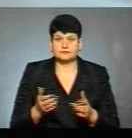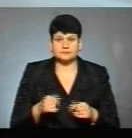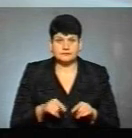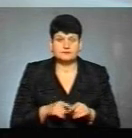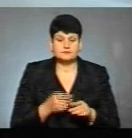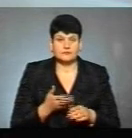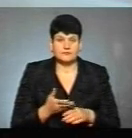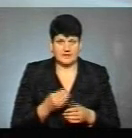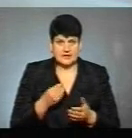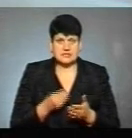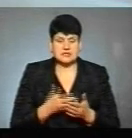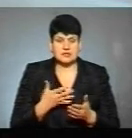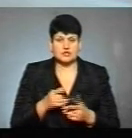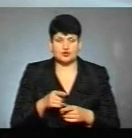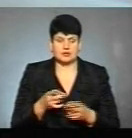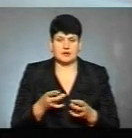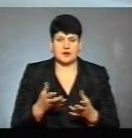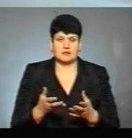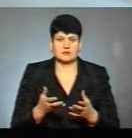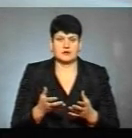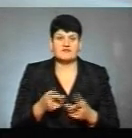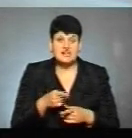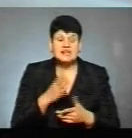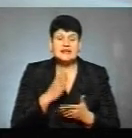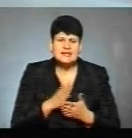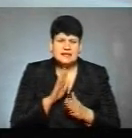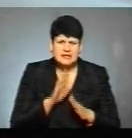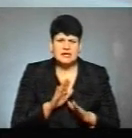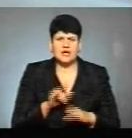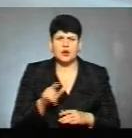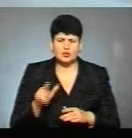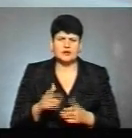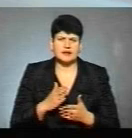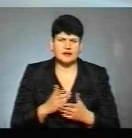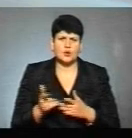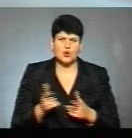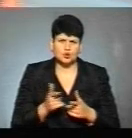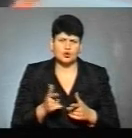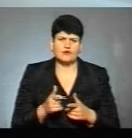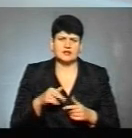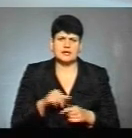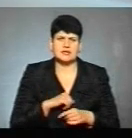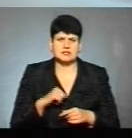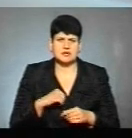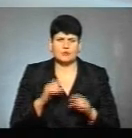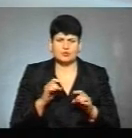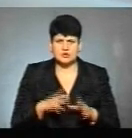такий чинні, що треба його. Він є. Є люди, які готові йти на самопожертву,